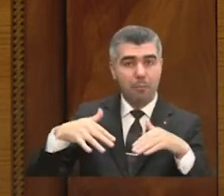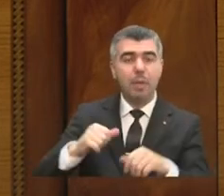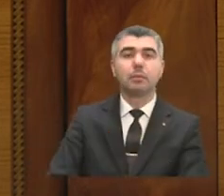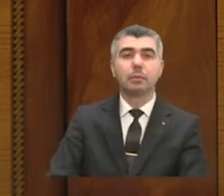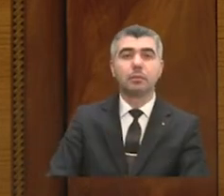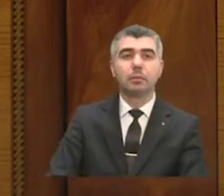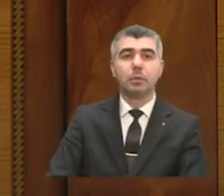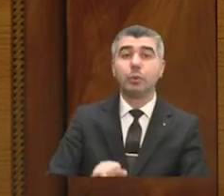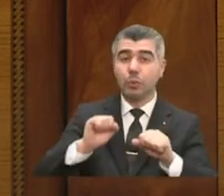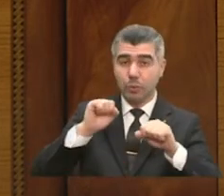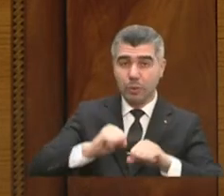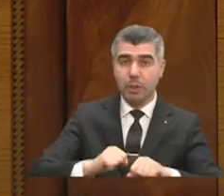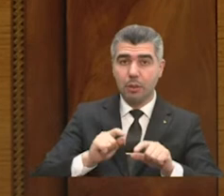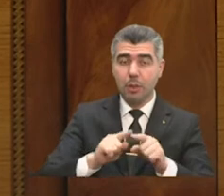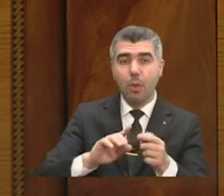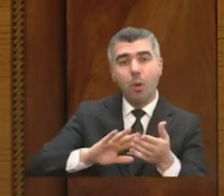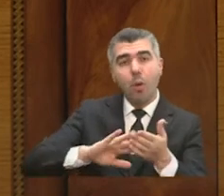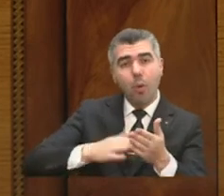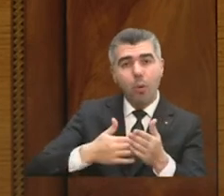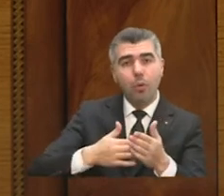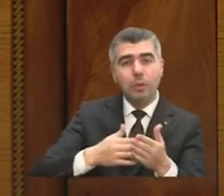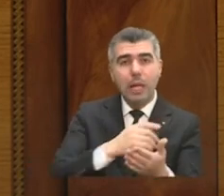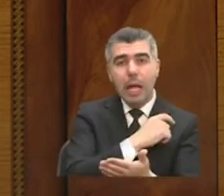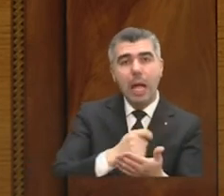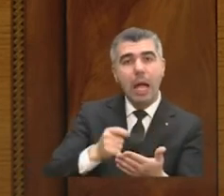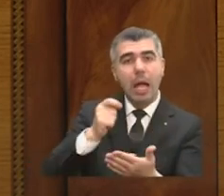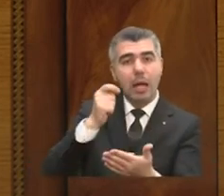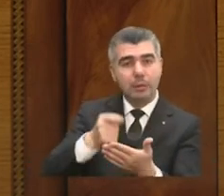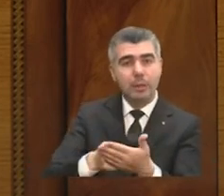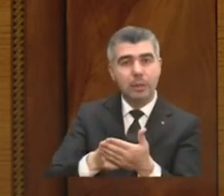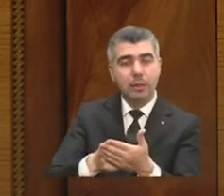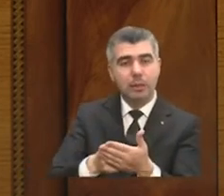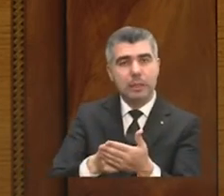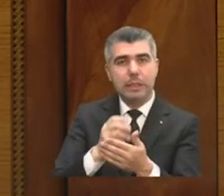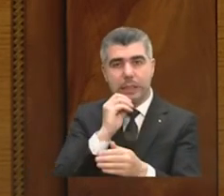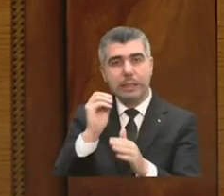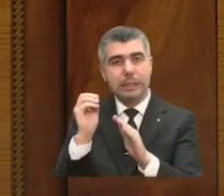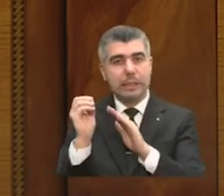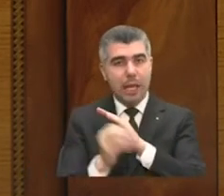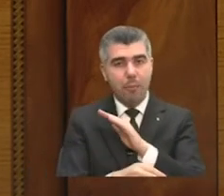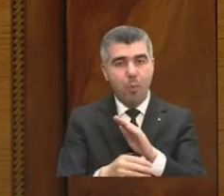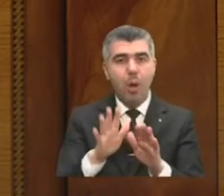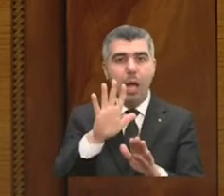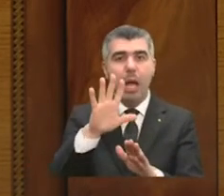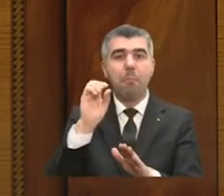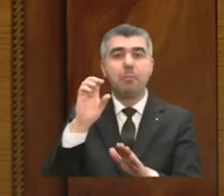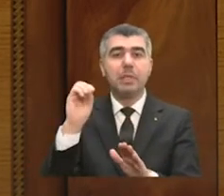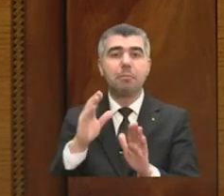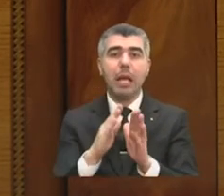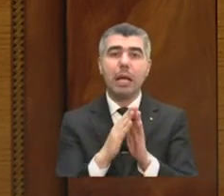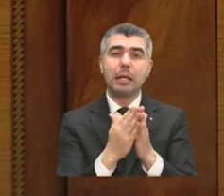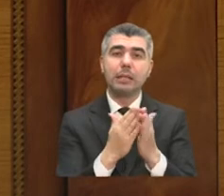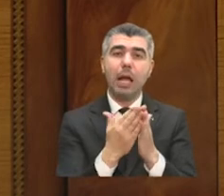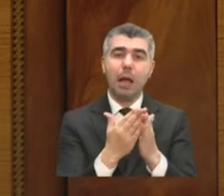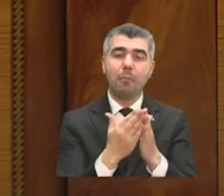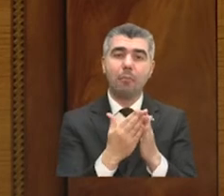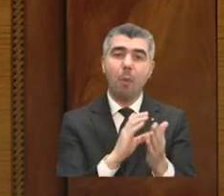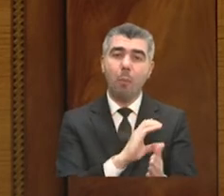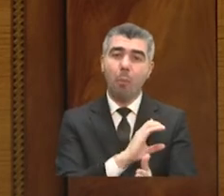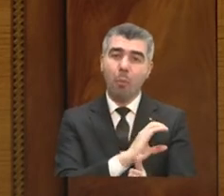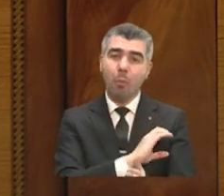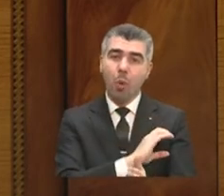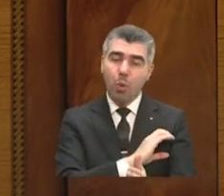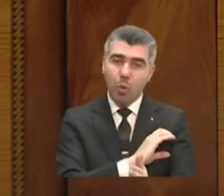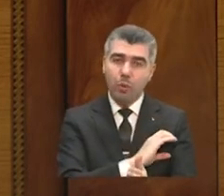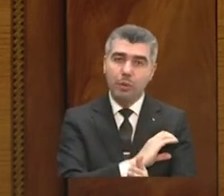pour satisfaire certains partis en Europe ?» Ce sont les mêmes eurodéputés qui ont voté cette résolution contre le Maroc